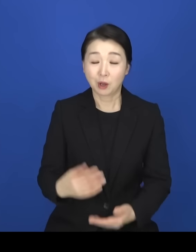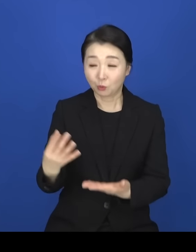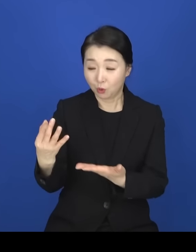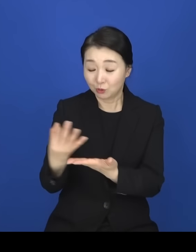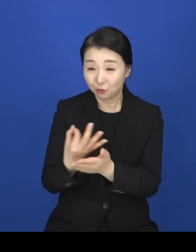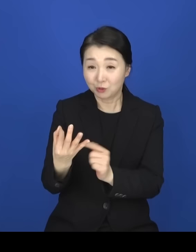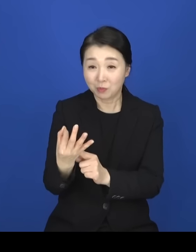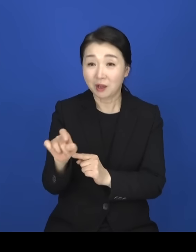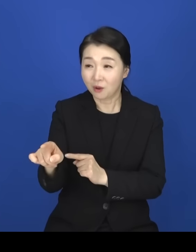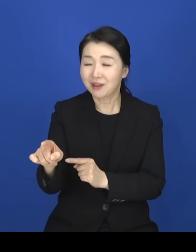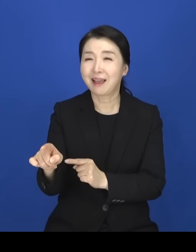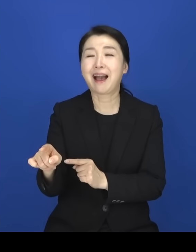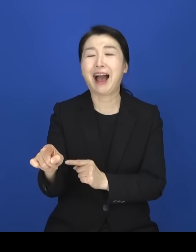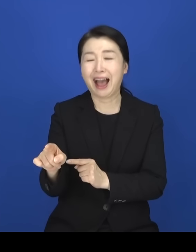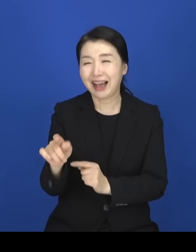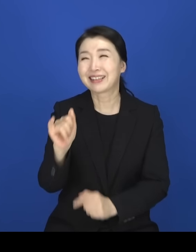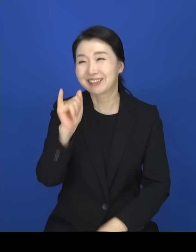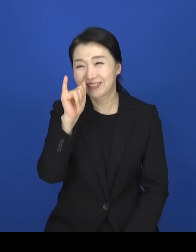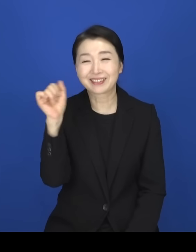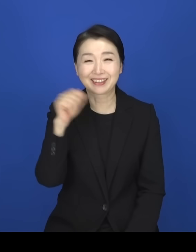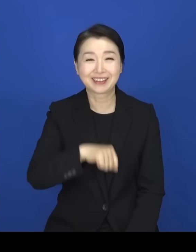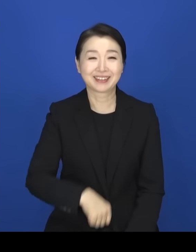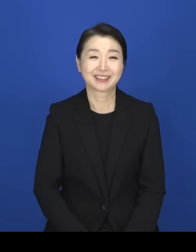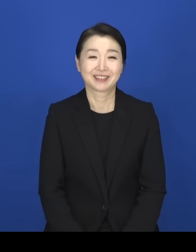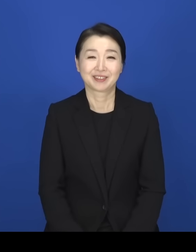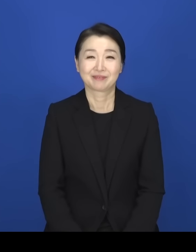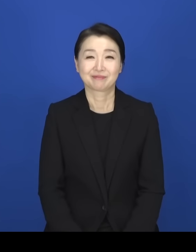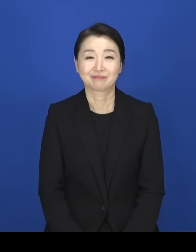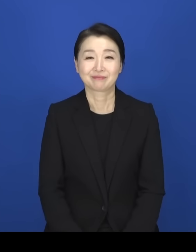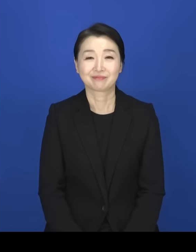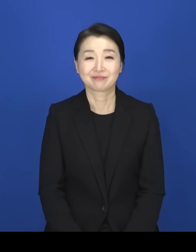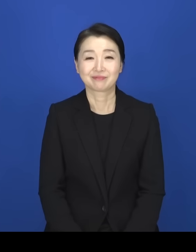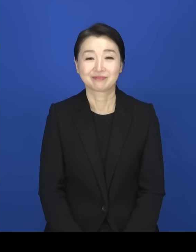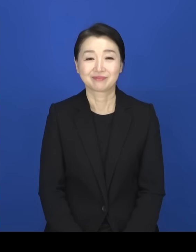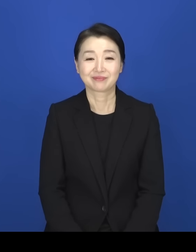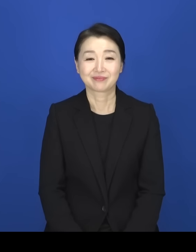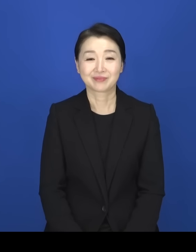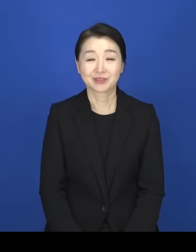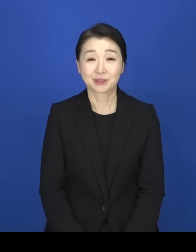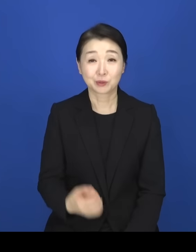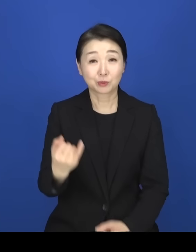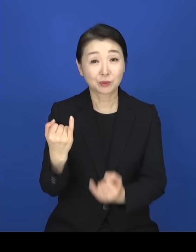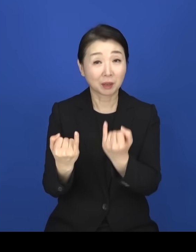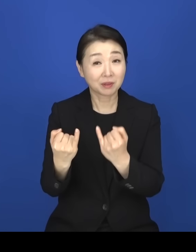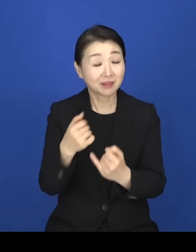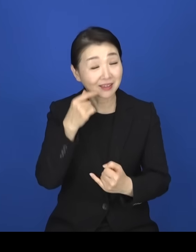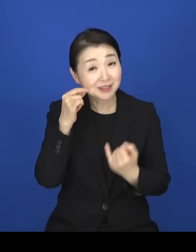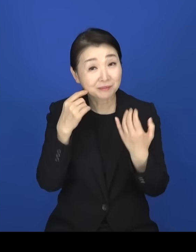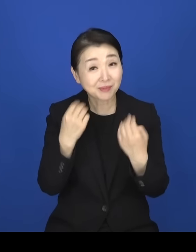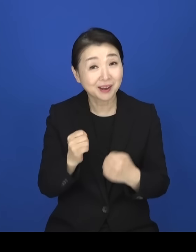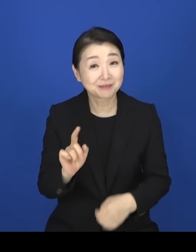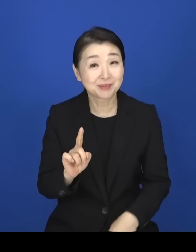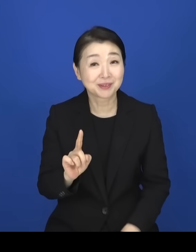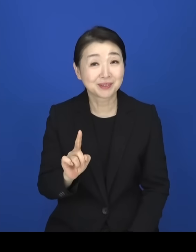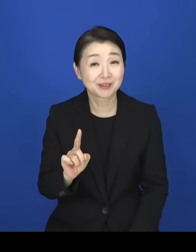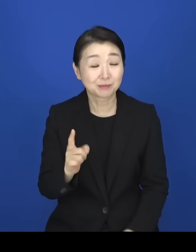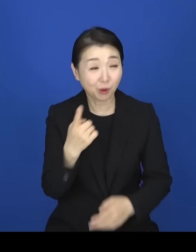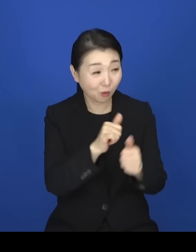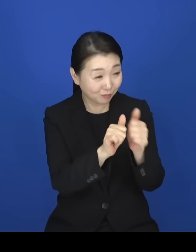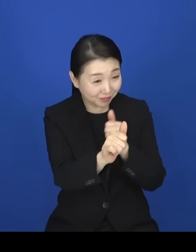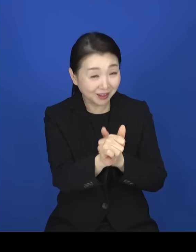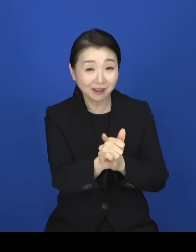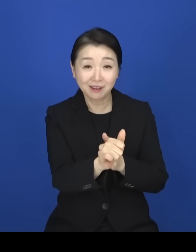들어오는데 거기에 선배님이 계셨거든요. 그럼요. 그럼 뭐 그때 뭐 이렇게 자매들에게도 인기 많으셨겠어요. 이렇게 외모 덕도 있고